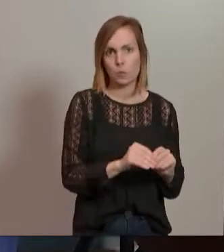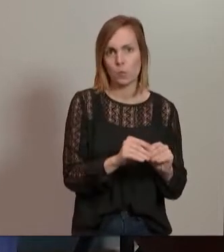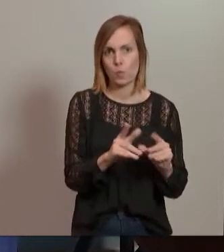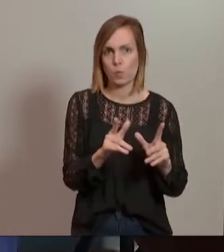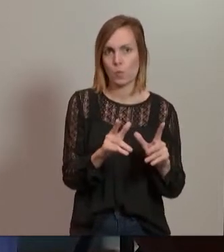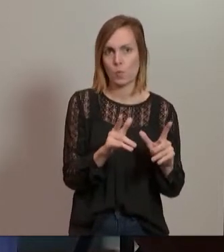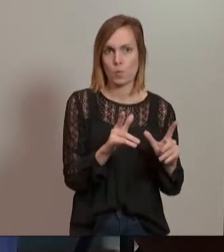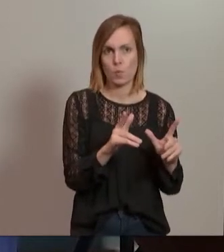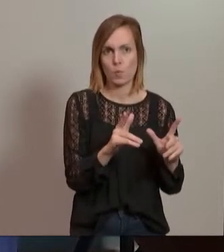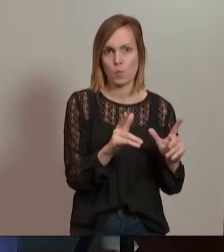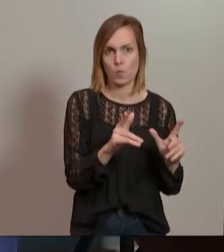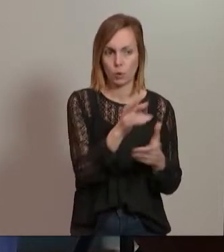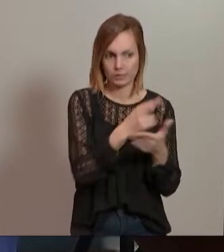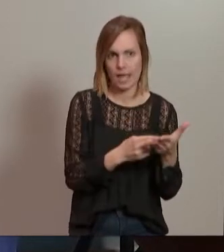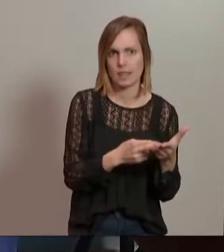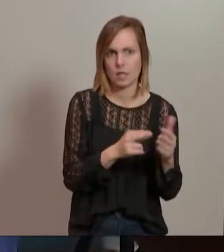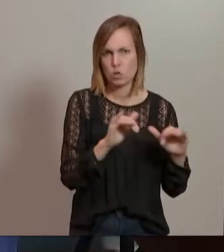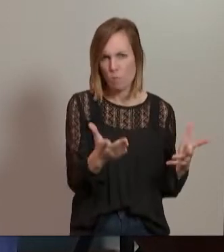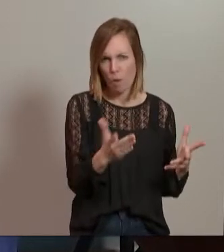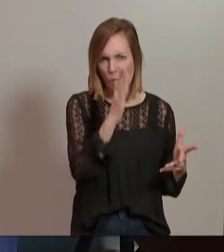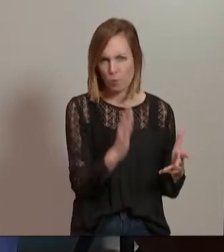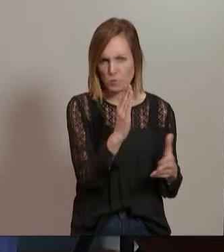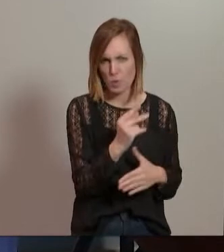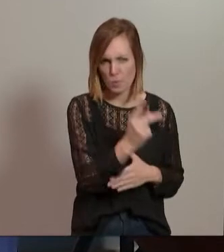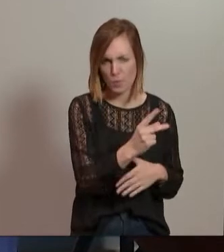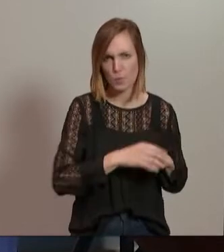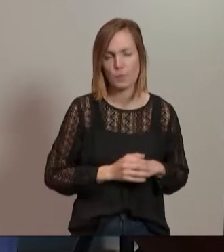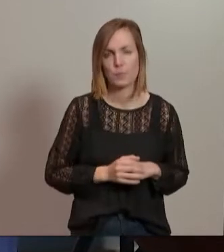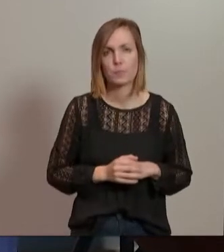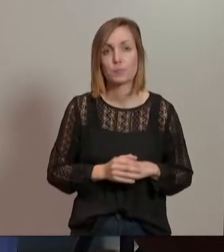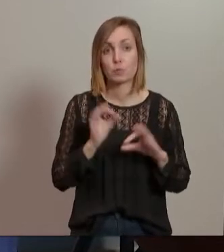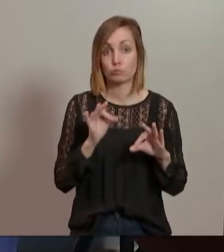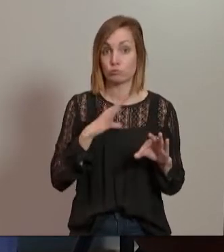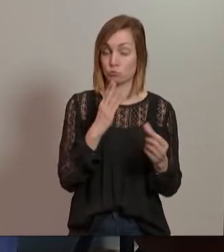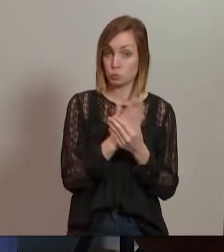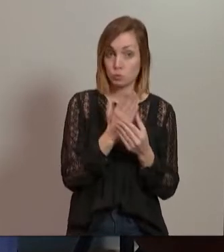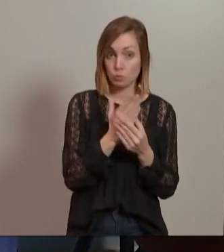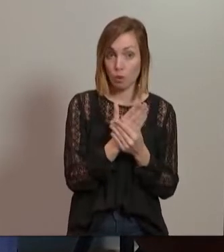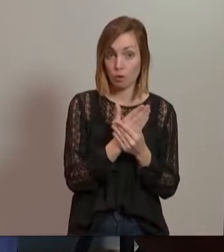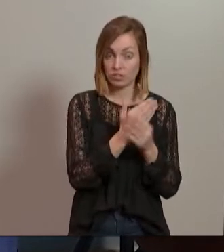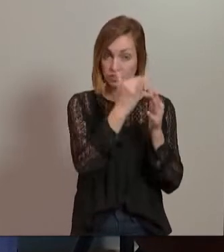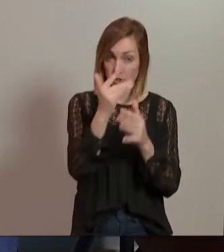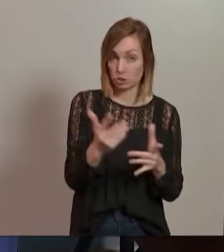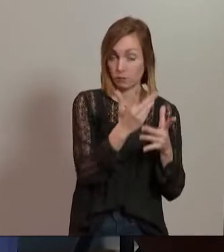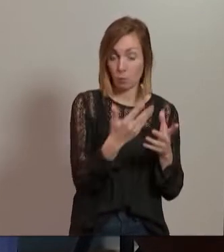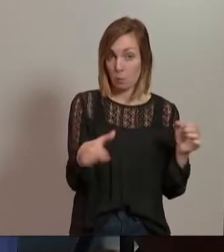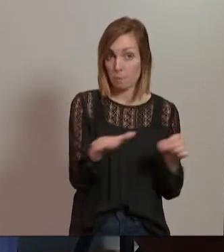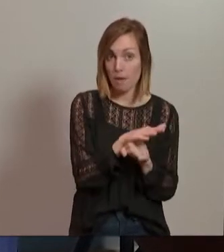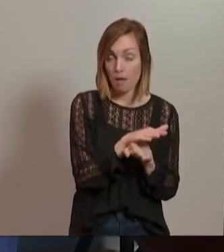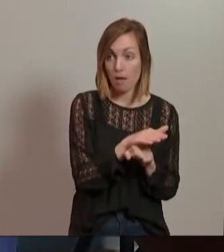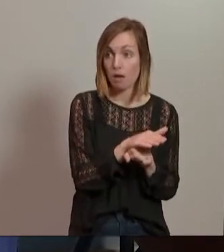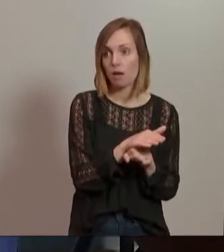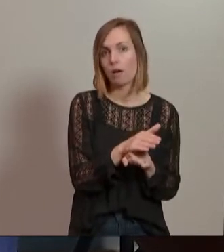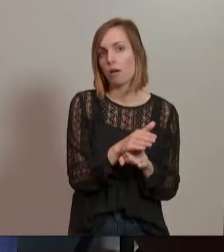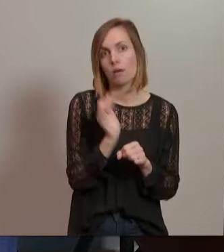en rapport avec la population roséenne. Donc je tiens à votre disposition des documents avec les chiffres très complets qui seraient quand même un petit